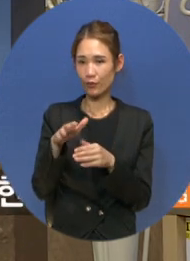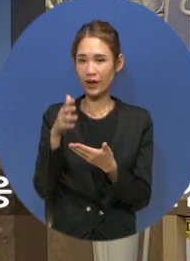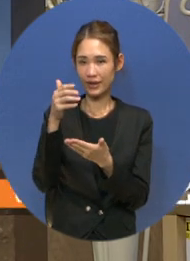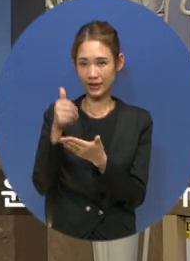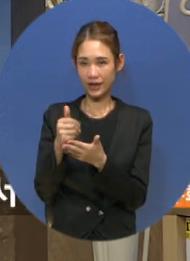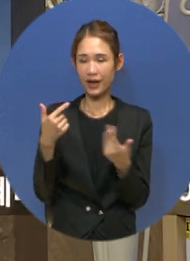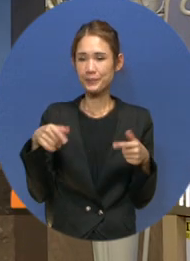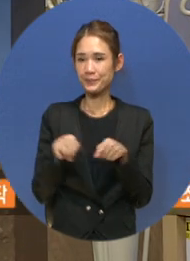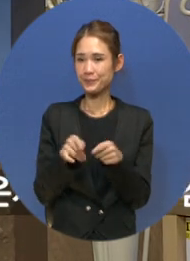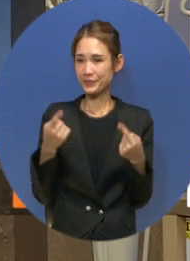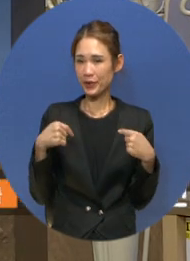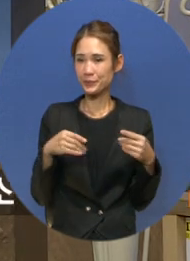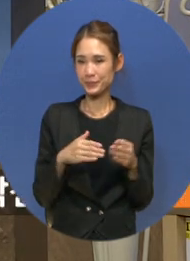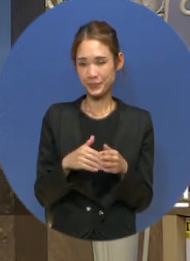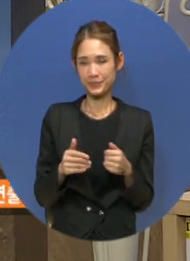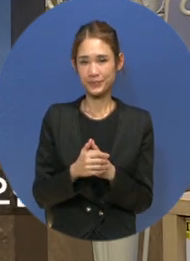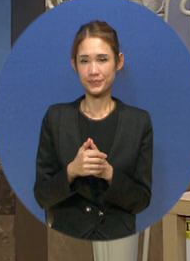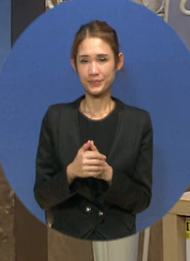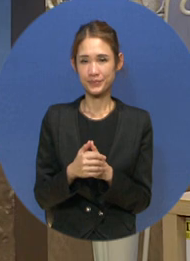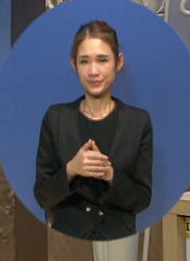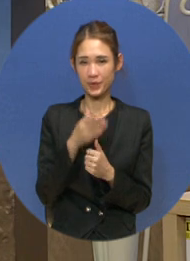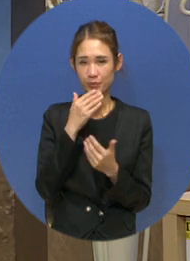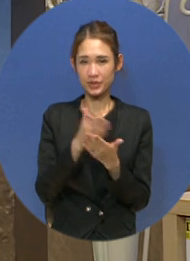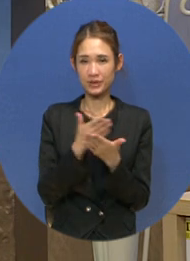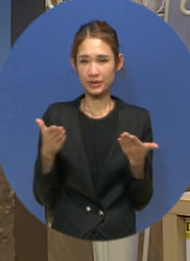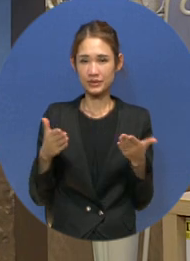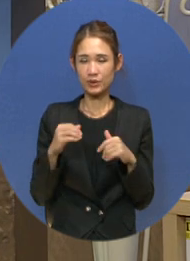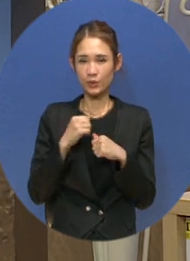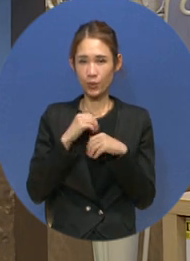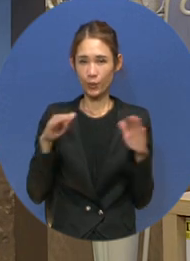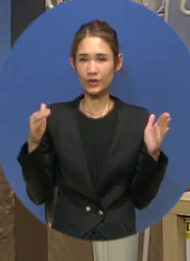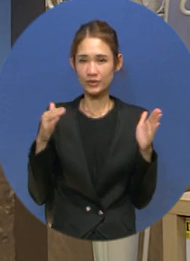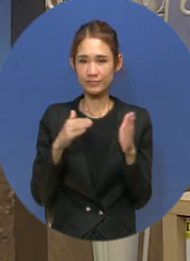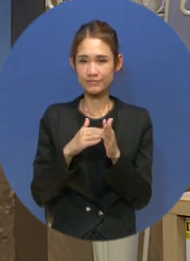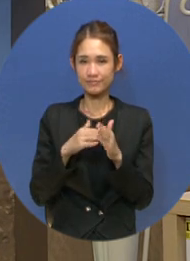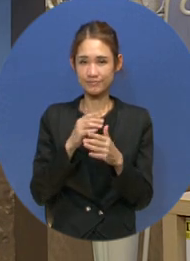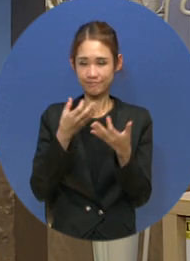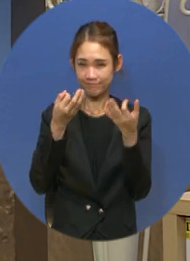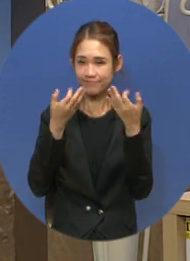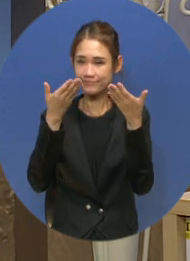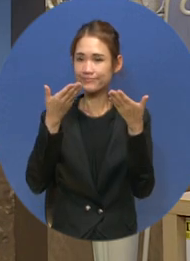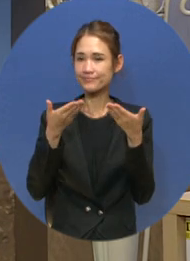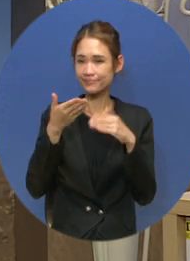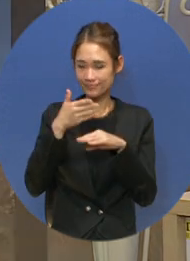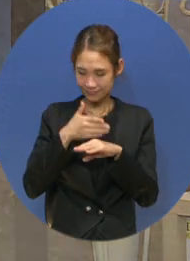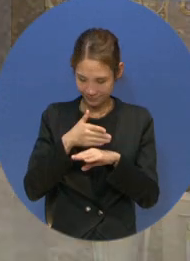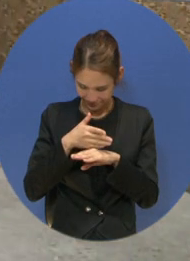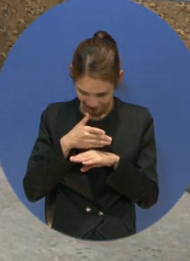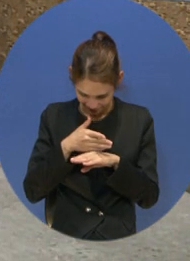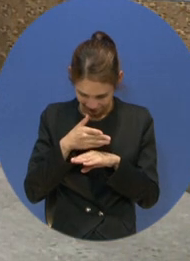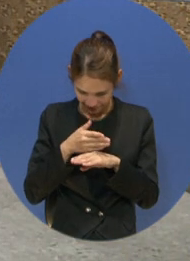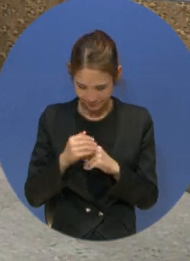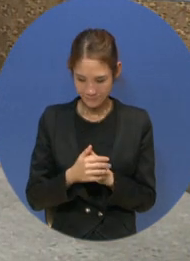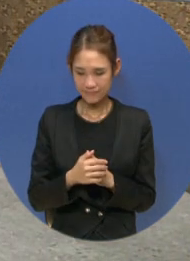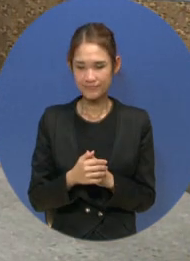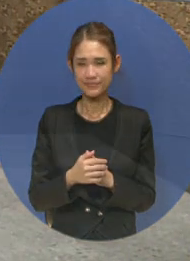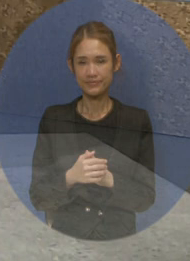봉상길 관장님과 함께했습니다. 행복나눔지킴이 오늘은 여기까지입니다. 시청해주신 여러분 고맙습니다.